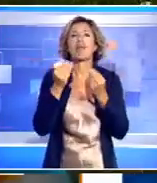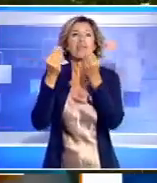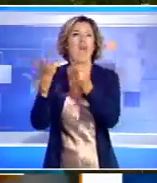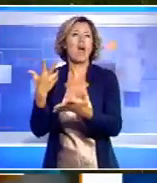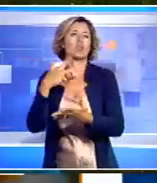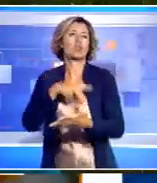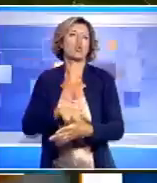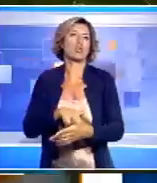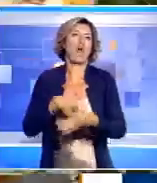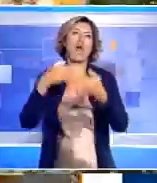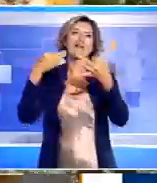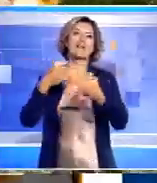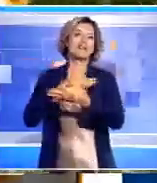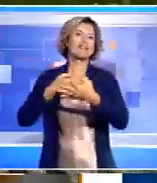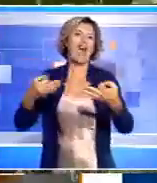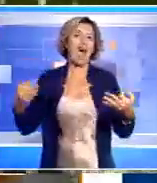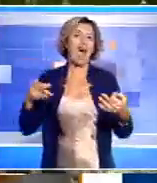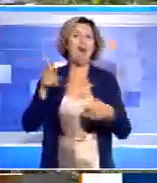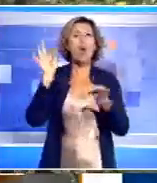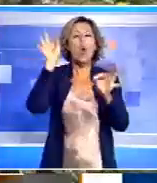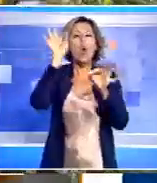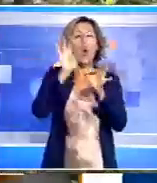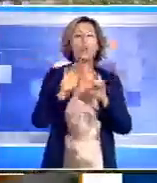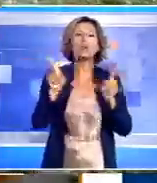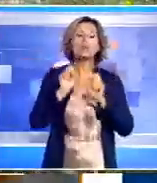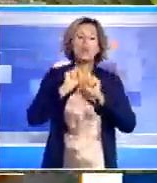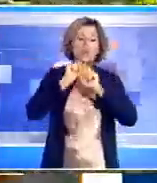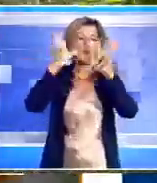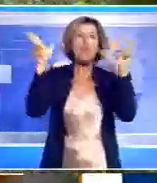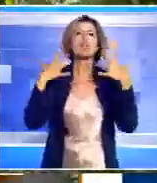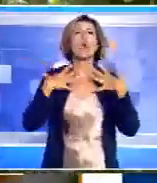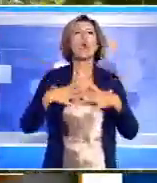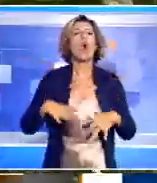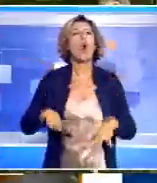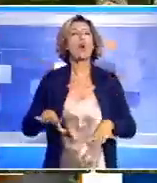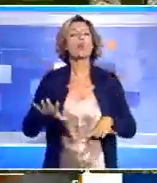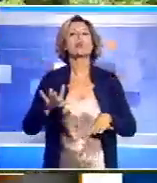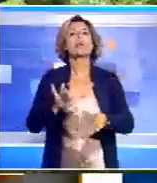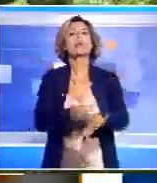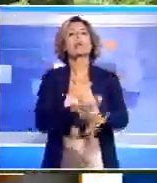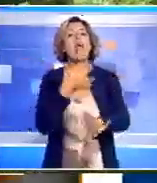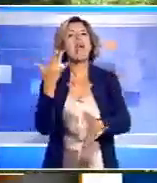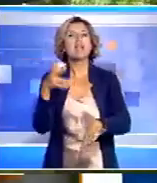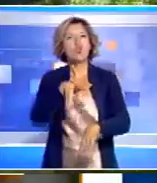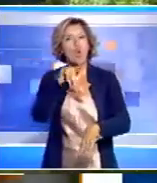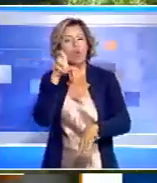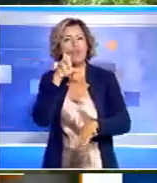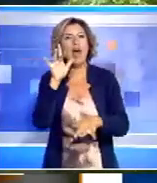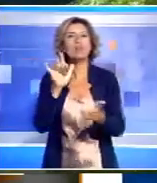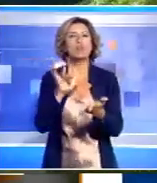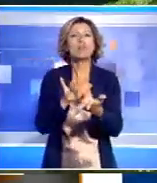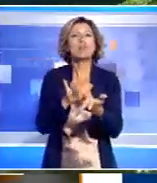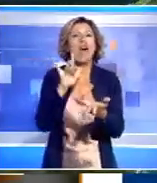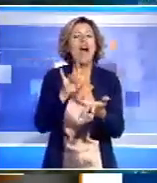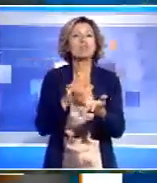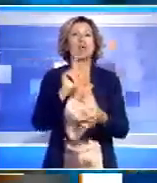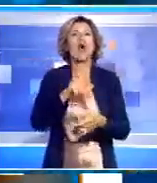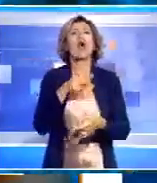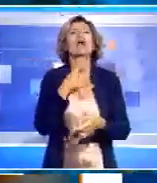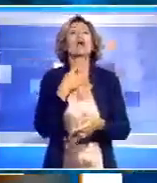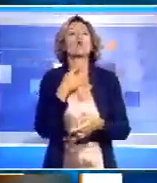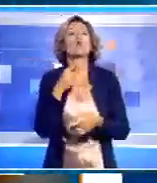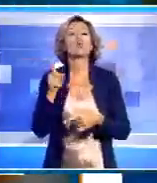per noi è l'obiettivo principale. L'obiettivo è risvegliare il corpo con tutti i suoi sensi, olfatto, tatto e persino gusto. Non si abbraccia